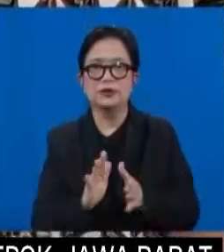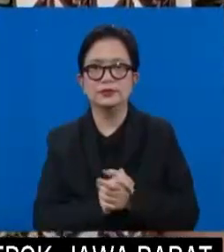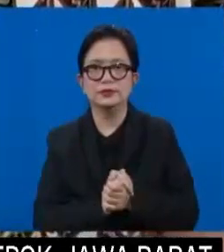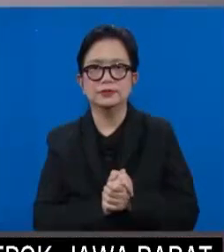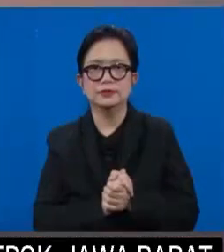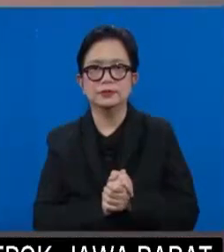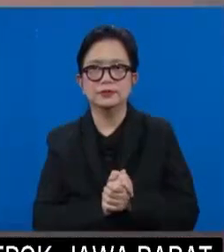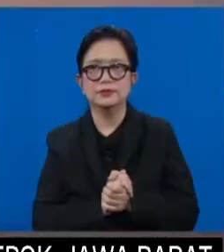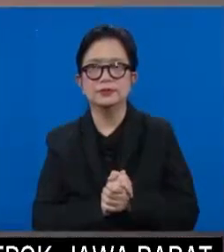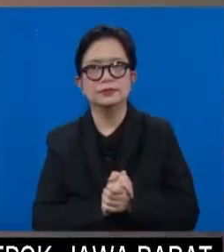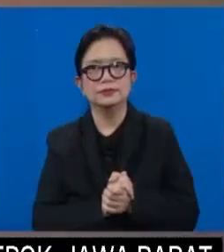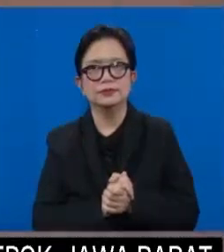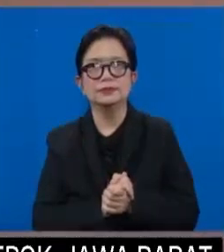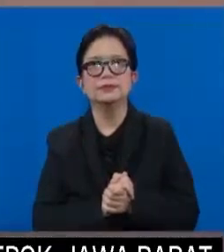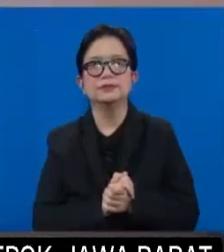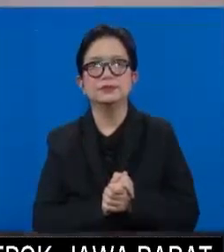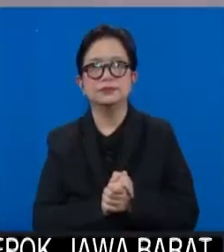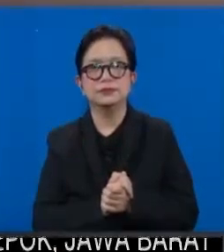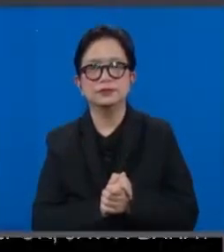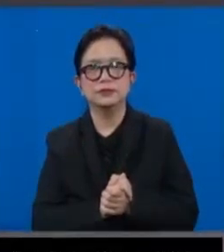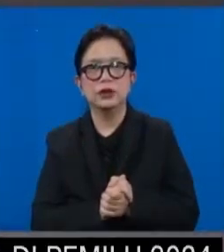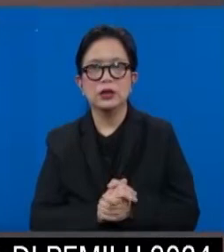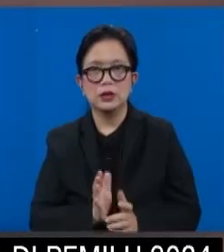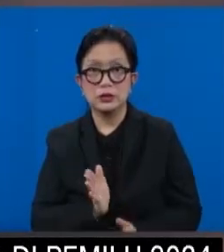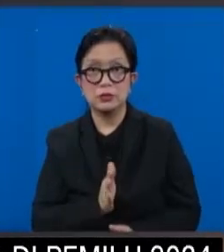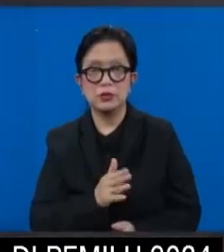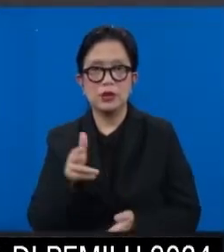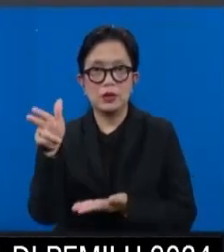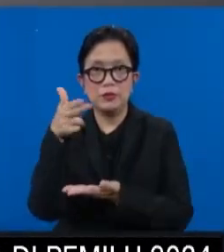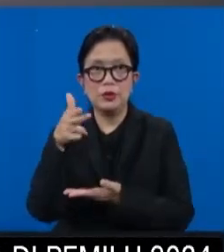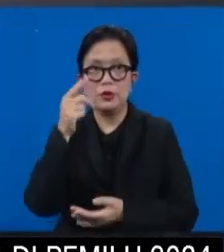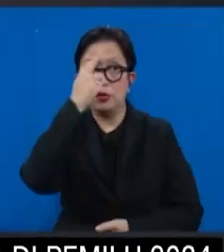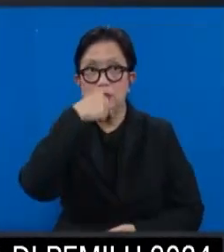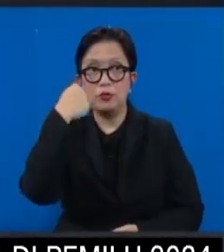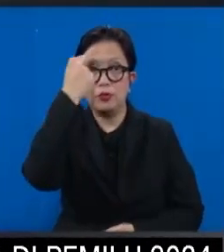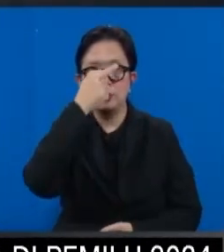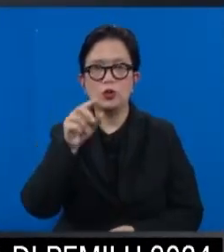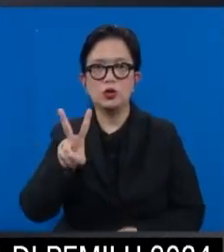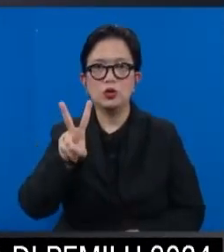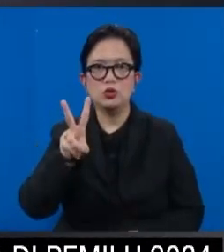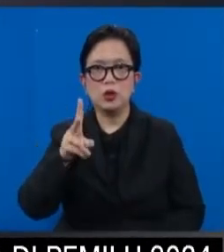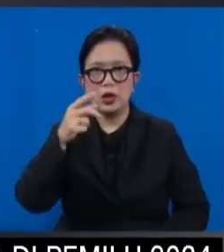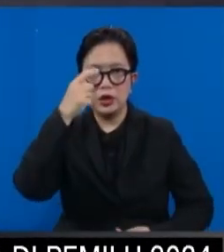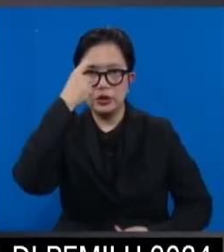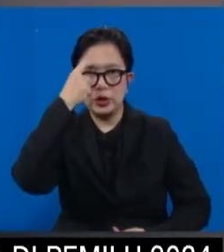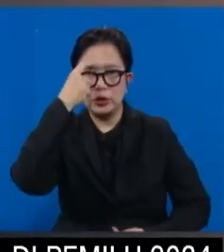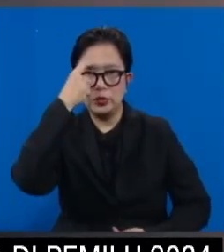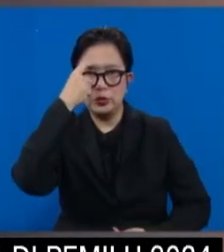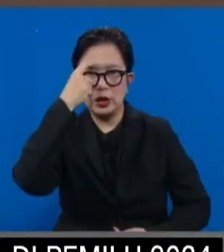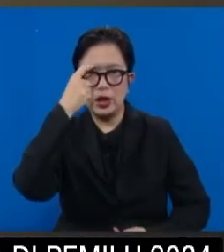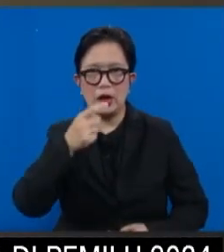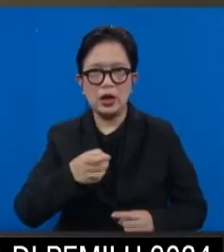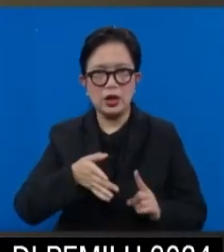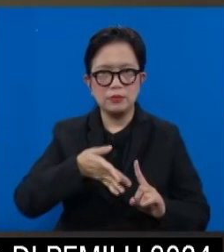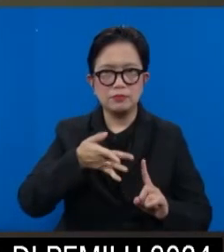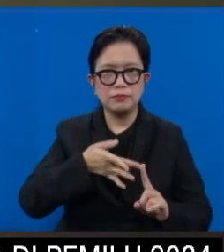restoratif justice. Sebelumnya, video dan foto yang menampilkan 2 terduga pelaku pelecehan seksual di kampus Gunadarma Depok